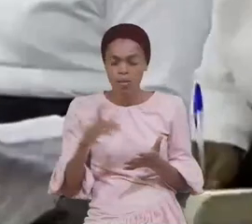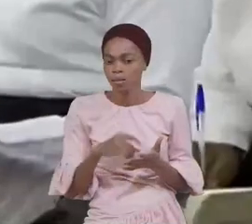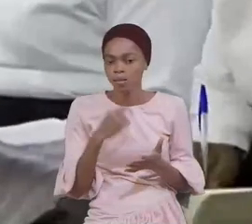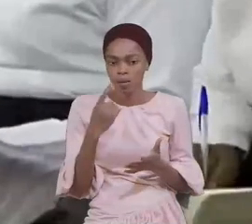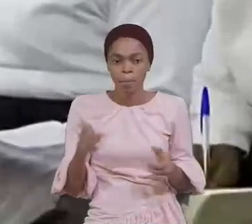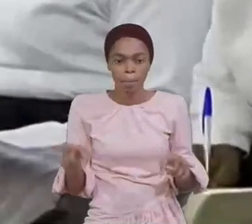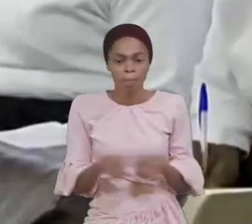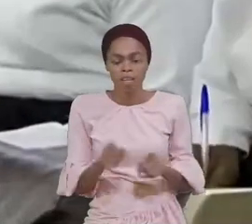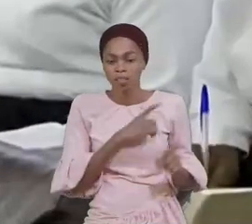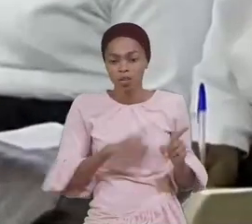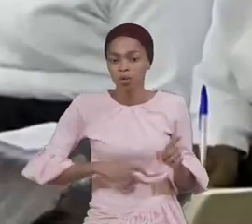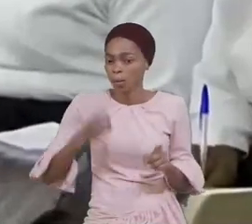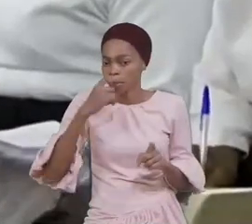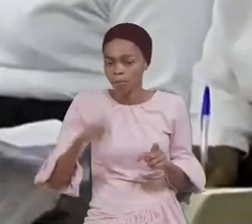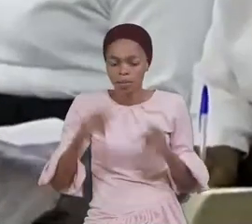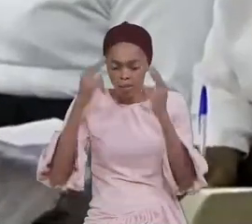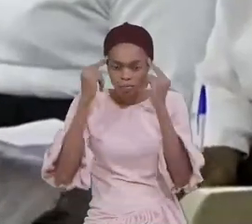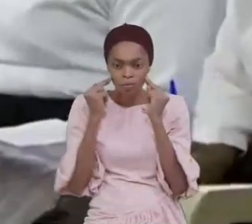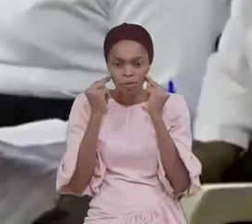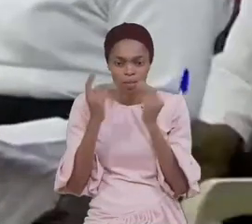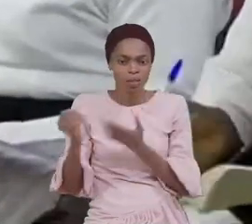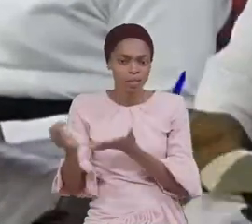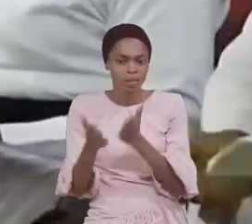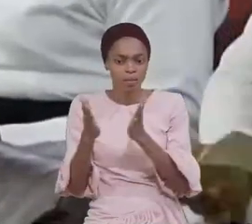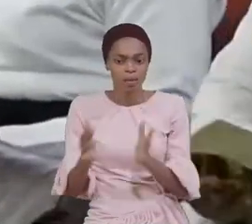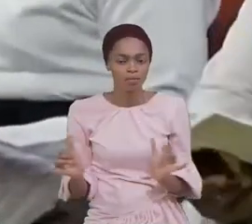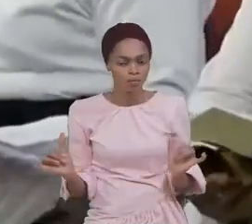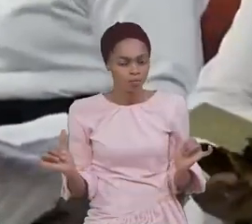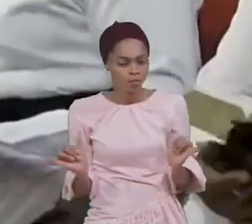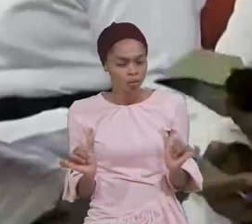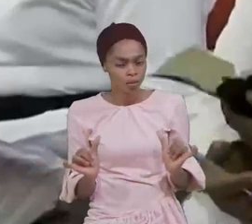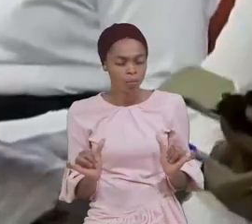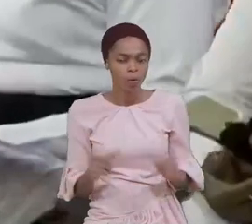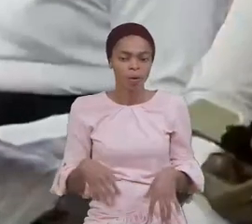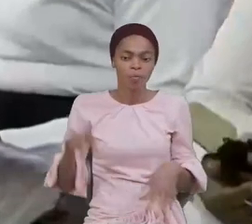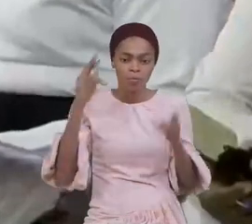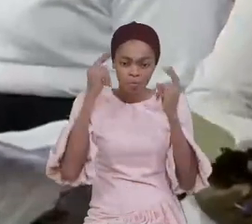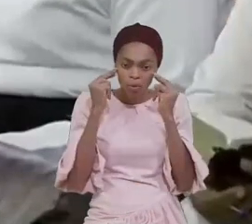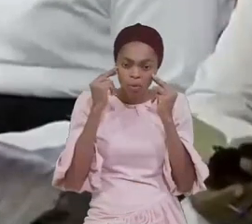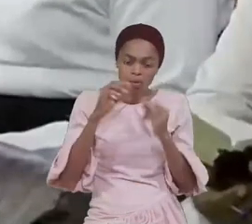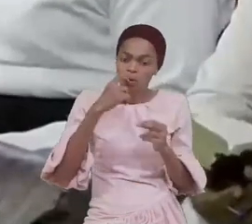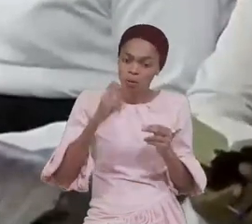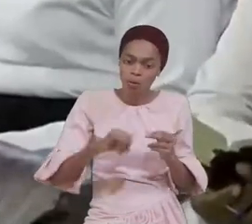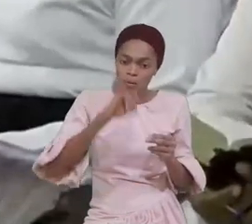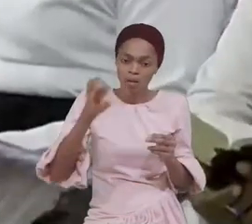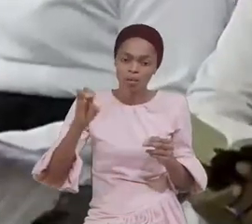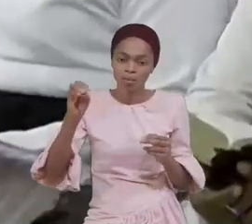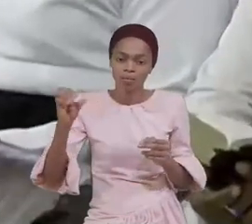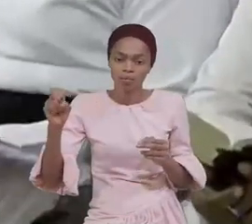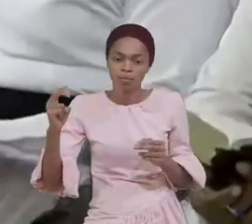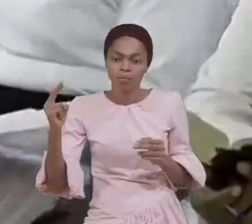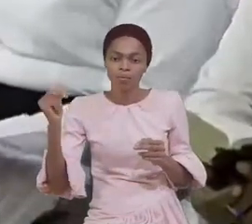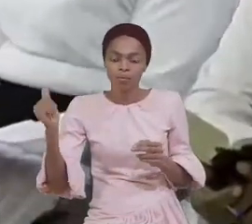Josué exécuta les ordres de l'Éternel à Moïse, son serviteur, et de Moïse à Josué.